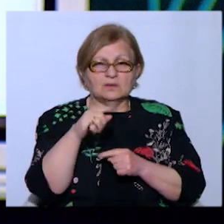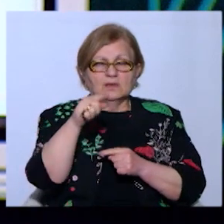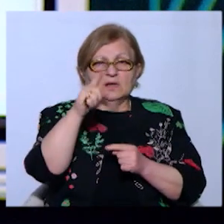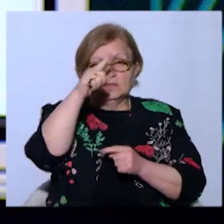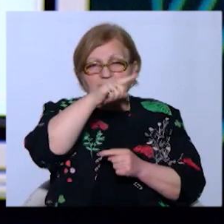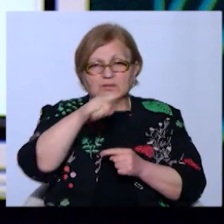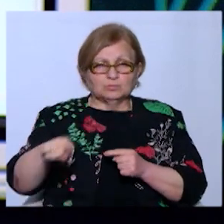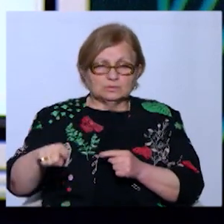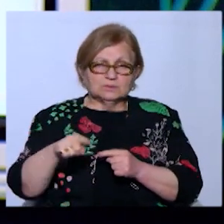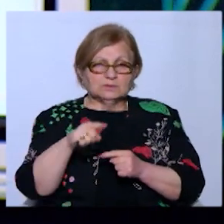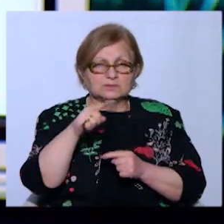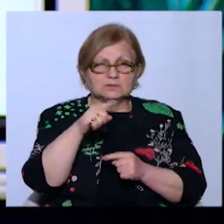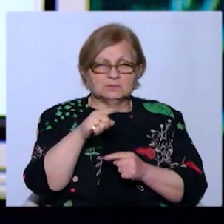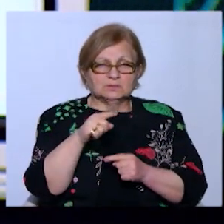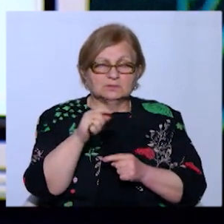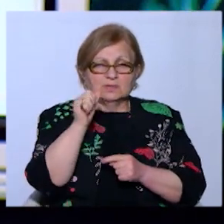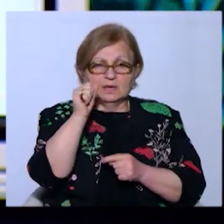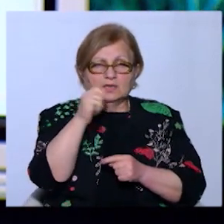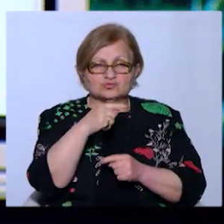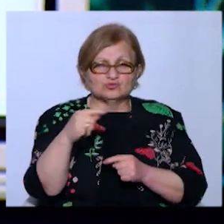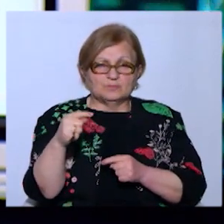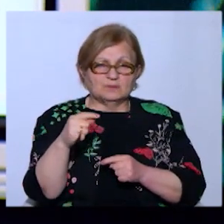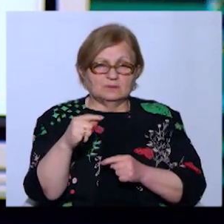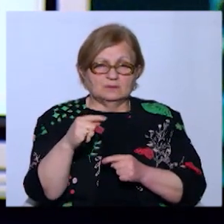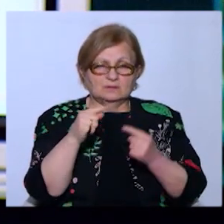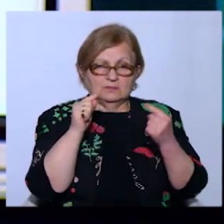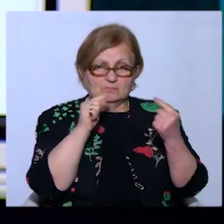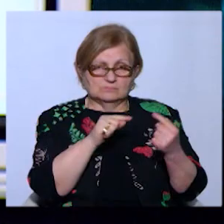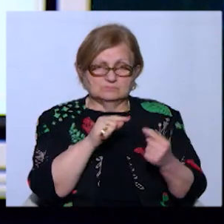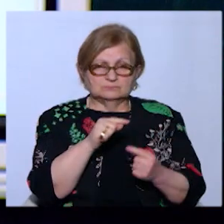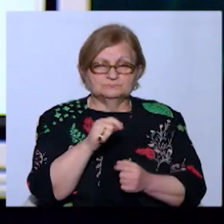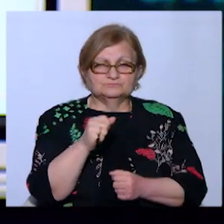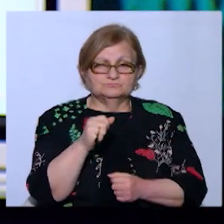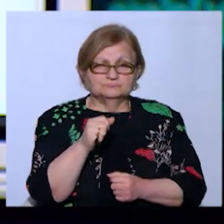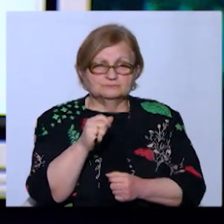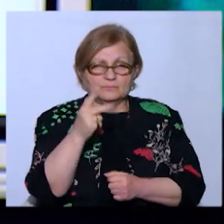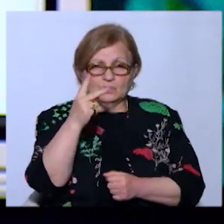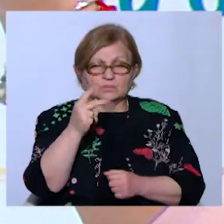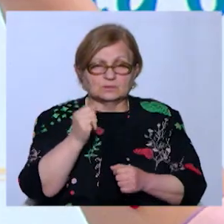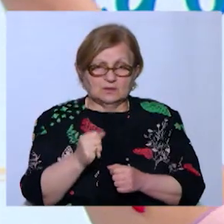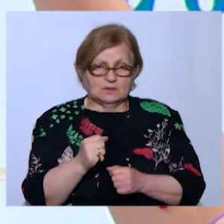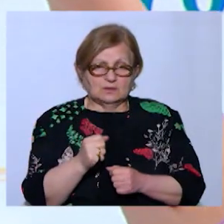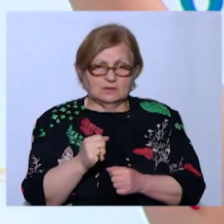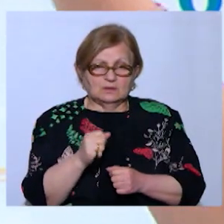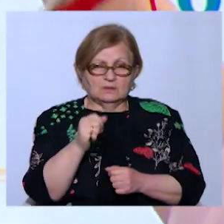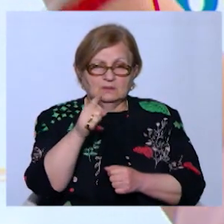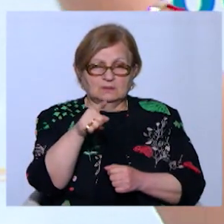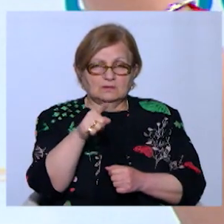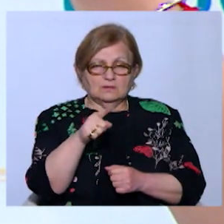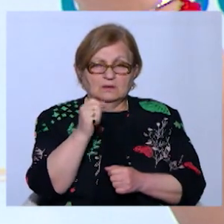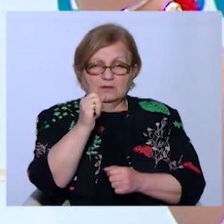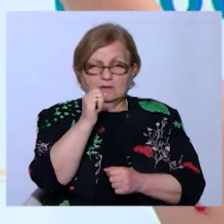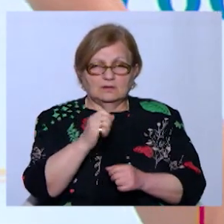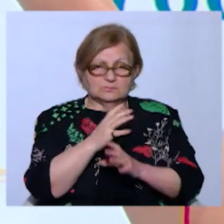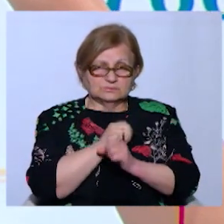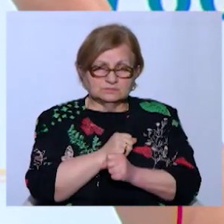ანუ სინუს 30 არის A შეფარდებული მოპირდაპირე კათეტი ჰიპოტენუზასთან 2A. ესენი შეგვეკვეცა A-სთან